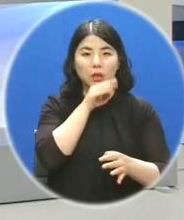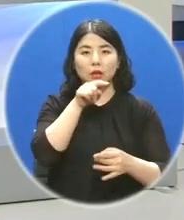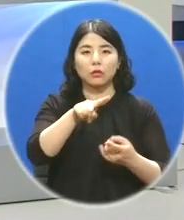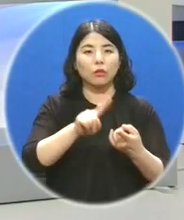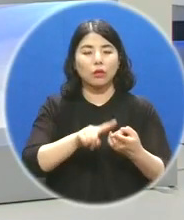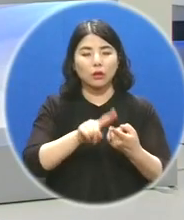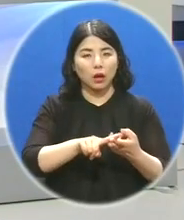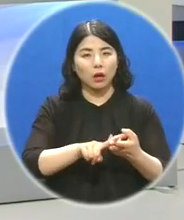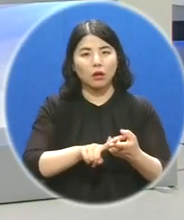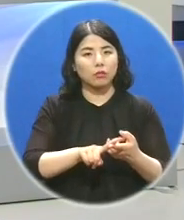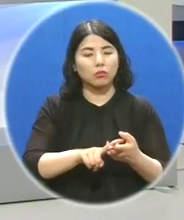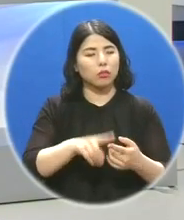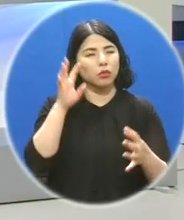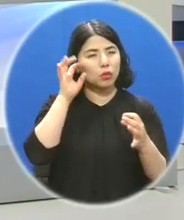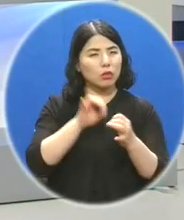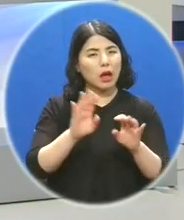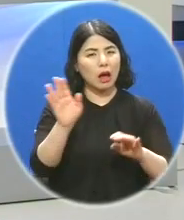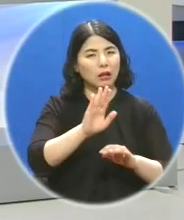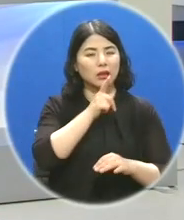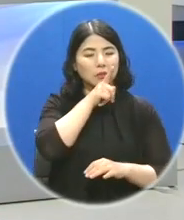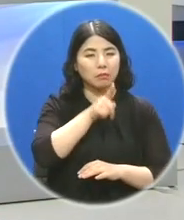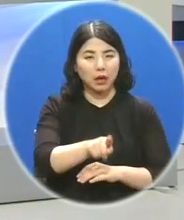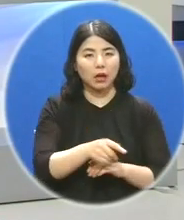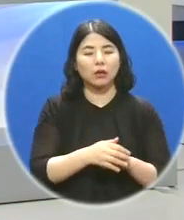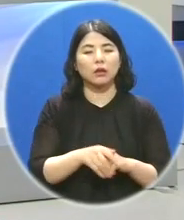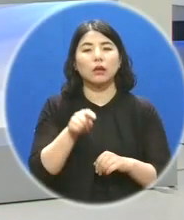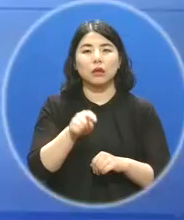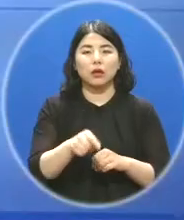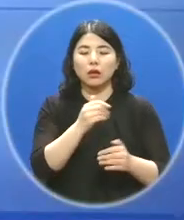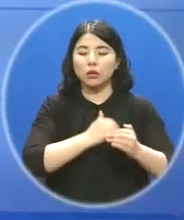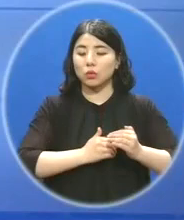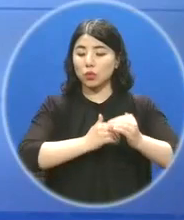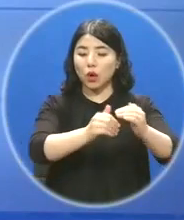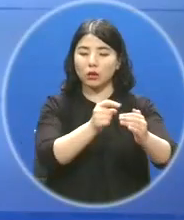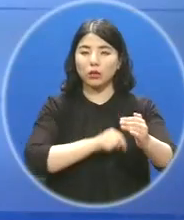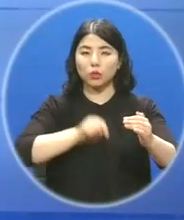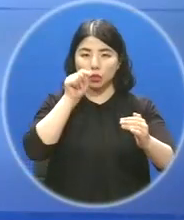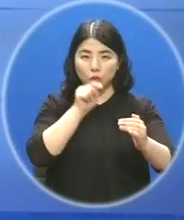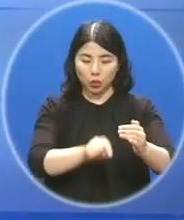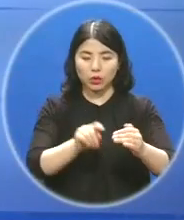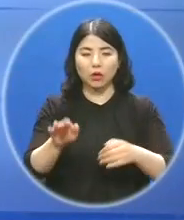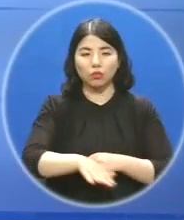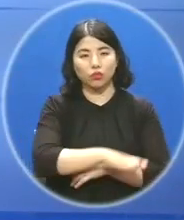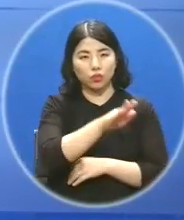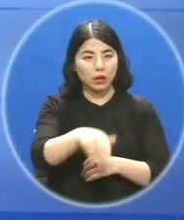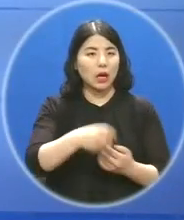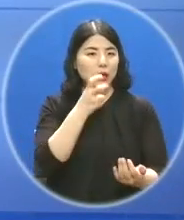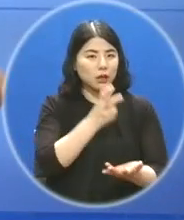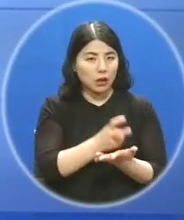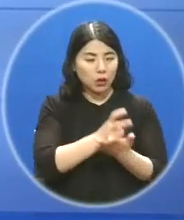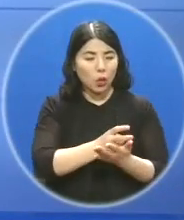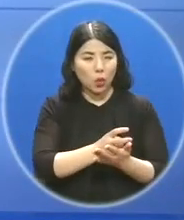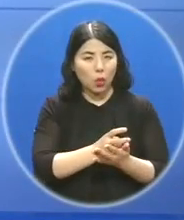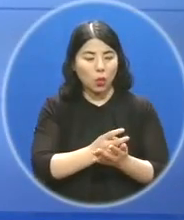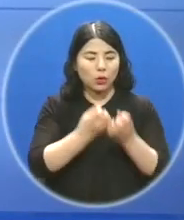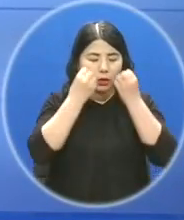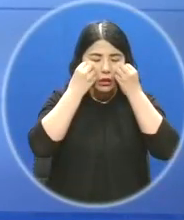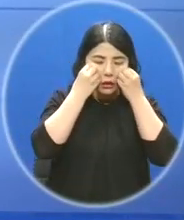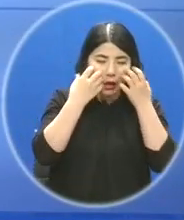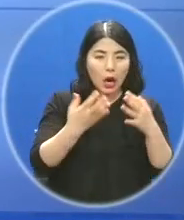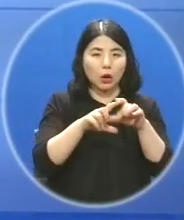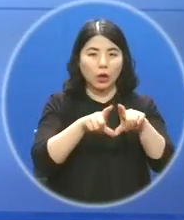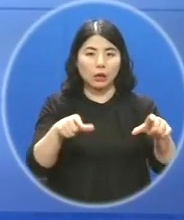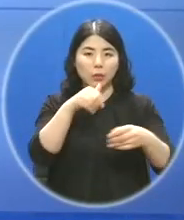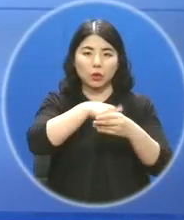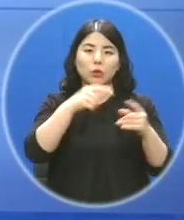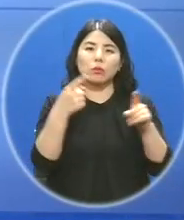대해서 부동의하는 것들은 아니고요. 다만 이제 오는 과정 속에서 저희가 제도를 획기적으로 그러니까 일반 선거처럼